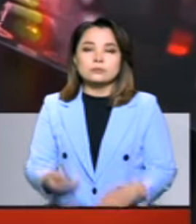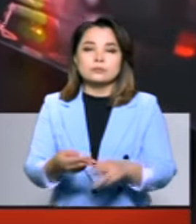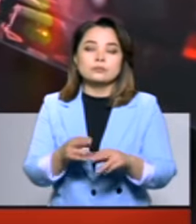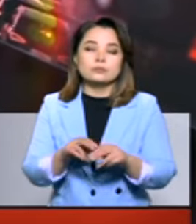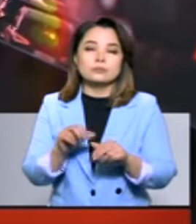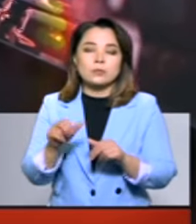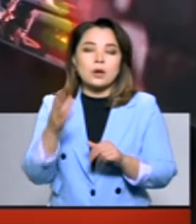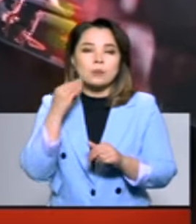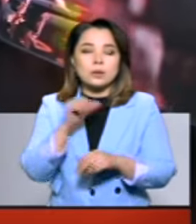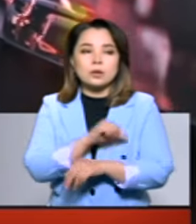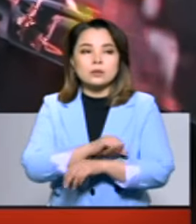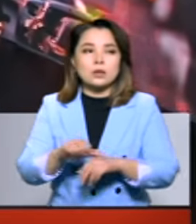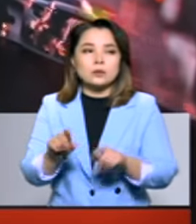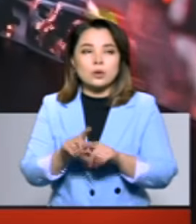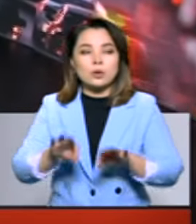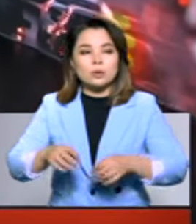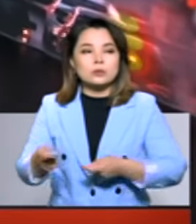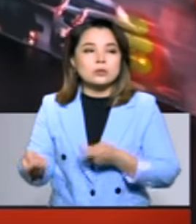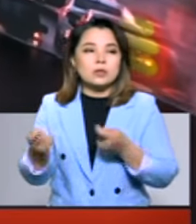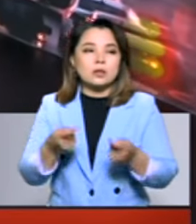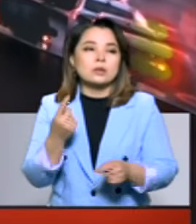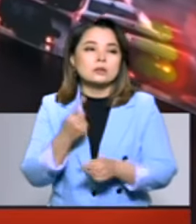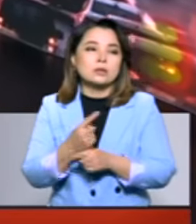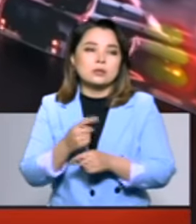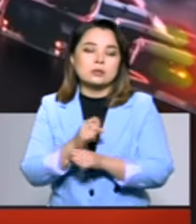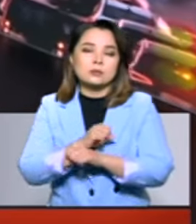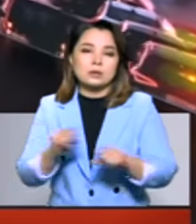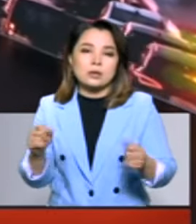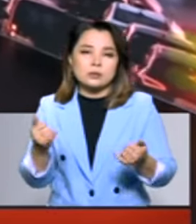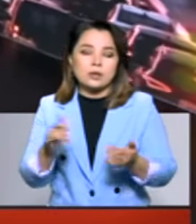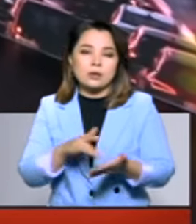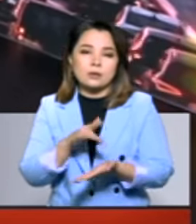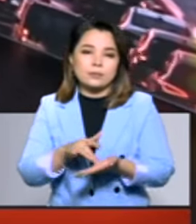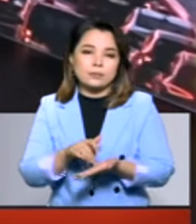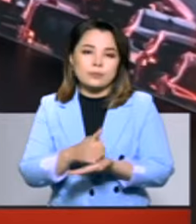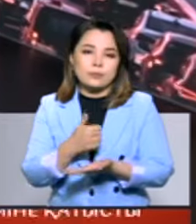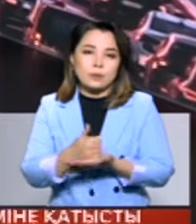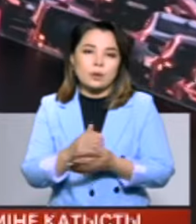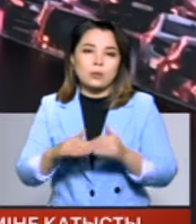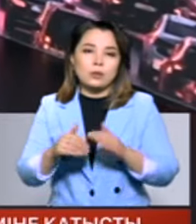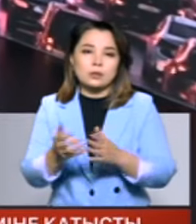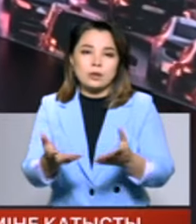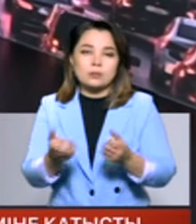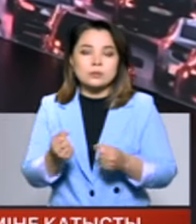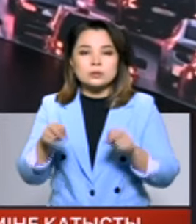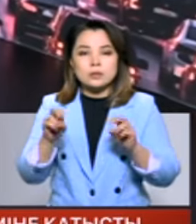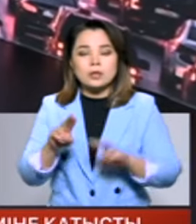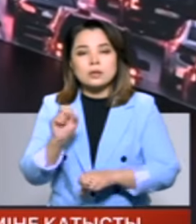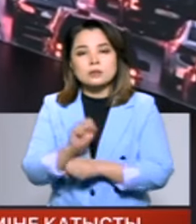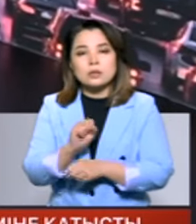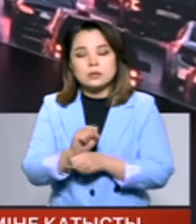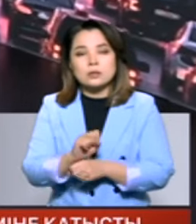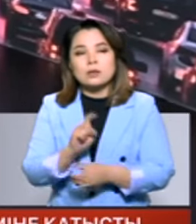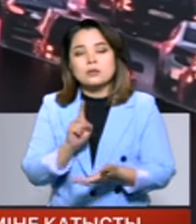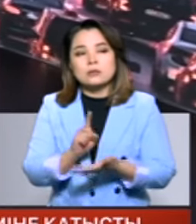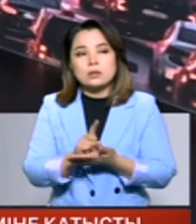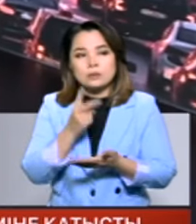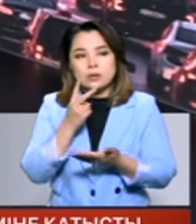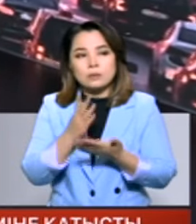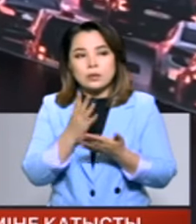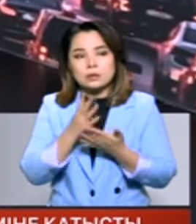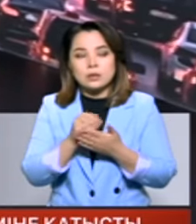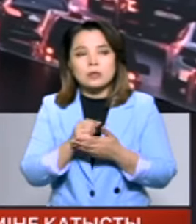Бұдан былай Алматыға сырттан көлік кіргізілмеуі мүмкін. Бұл мәселені шахар әкімдігі қолға алып, арнайы автотұрақ салмақ. Қазір құрылысының